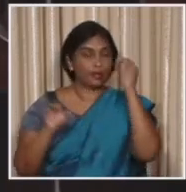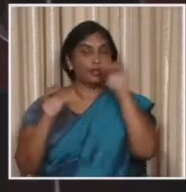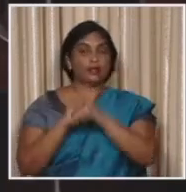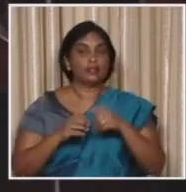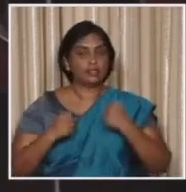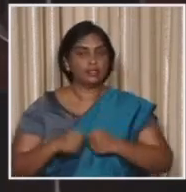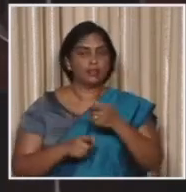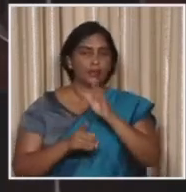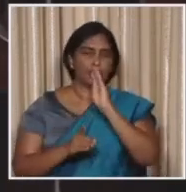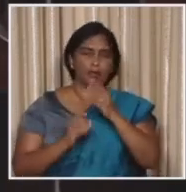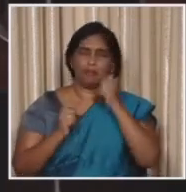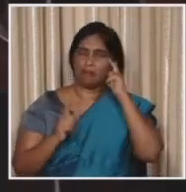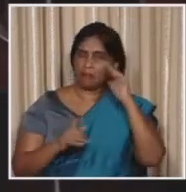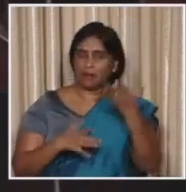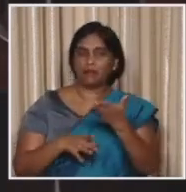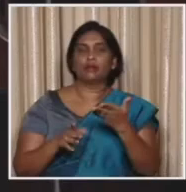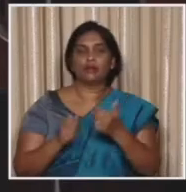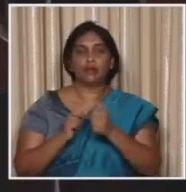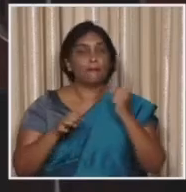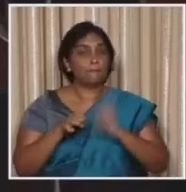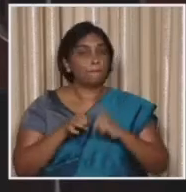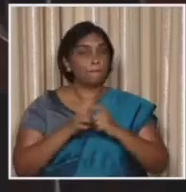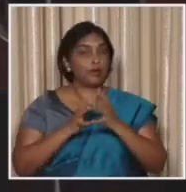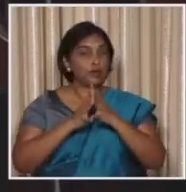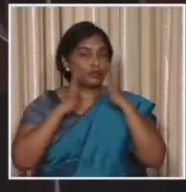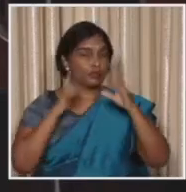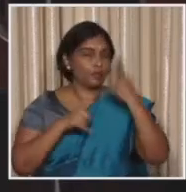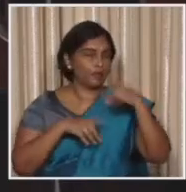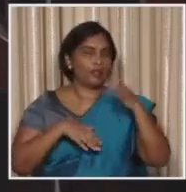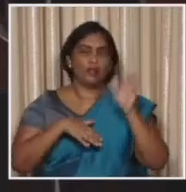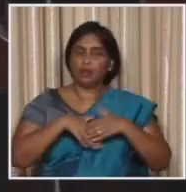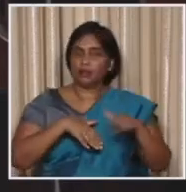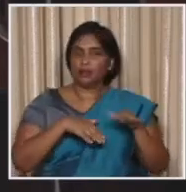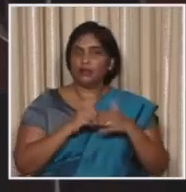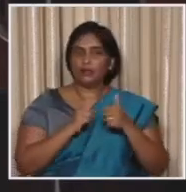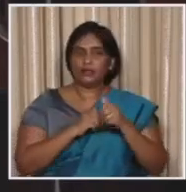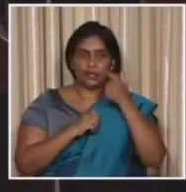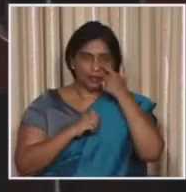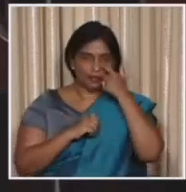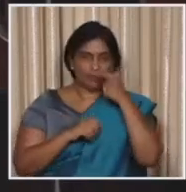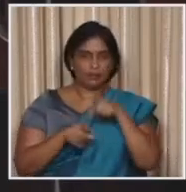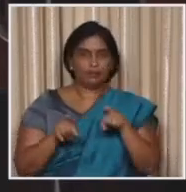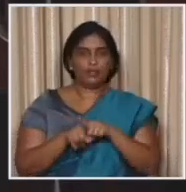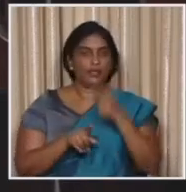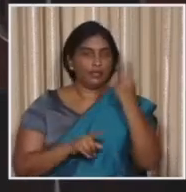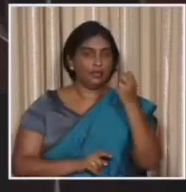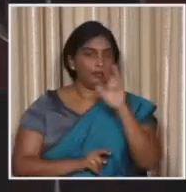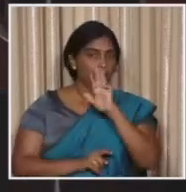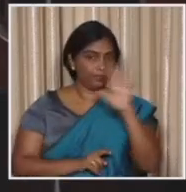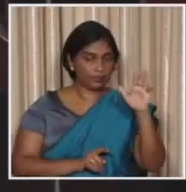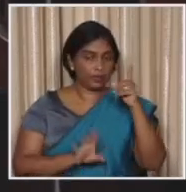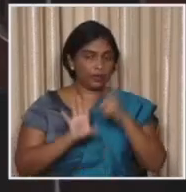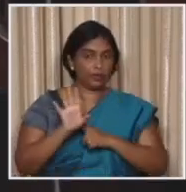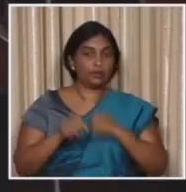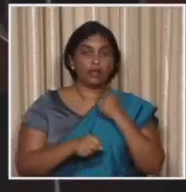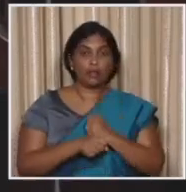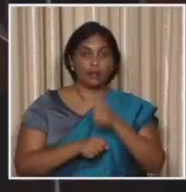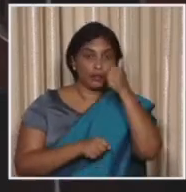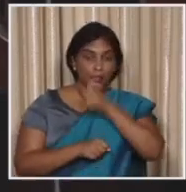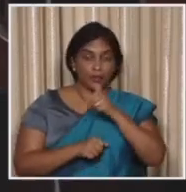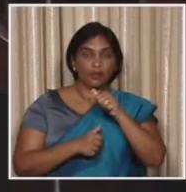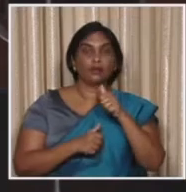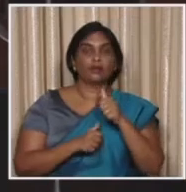නිකරුණේ නිරාපරාධී ප්‍රශ්න ගණනාවකට ඔහු නිසා මුහුණ දුන්නා මේ තියෙන්නේ 2019 වර්ෂයේදී නිකුත් කරපු රජයේ වංචා